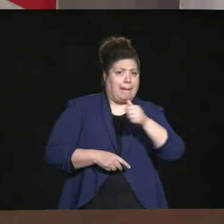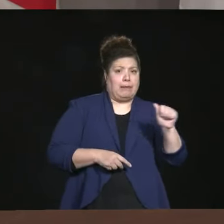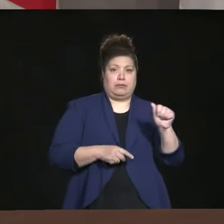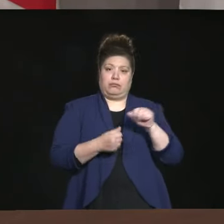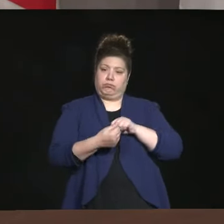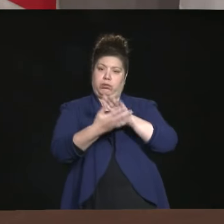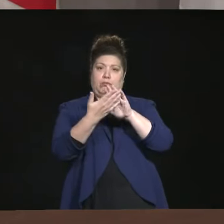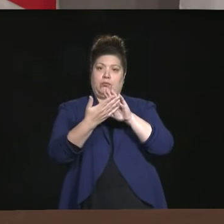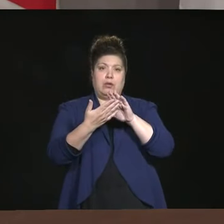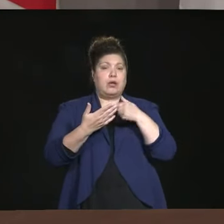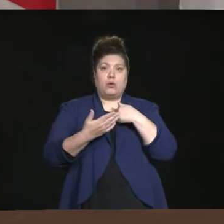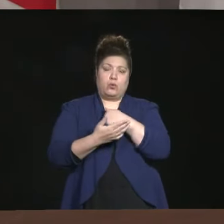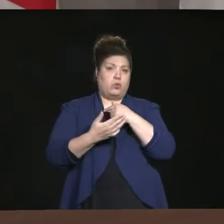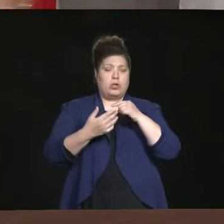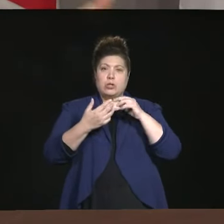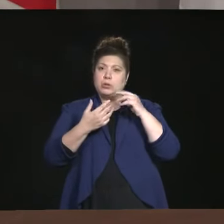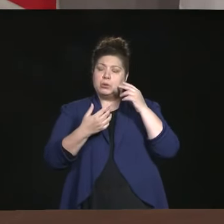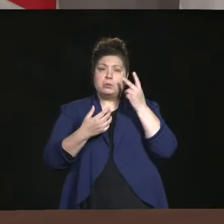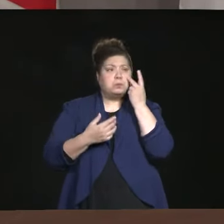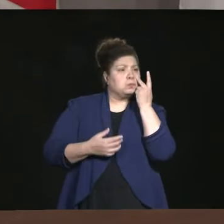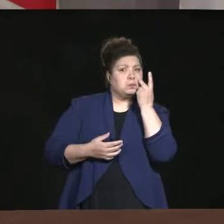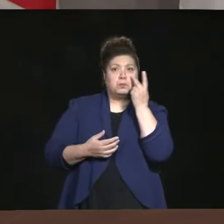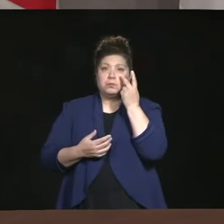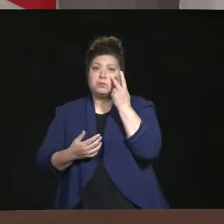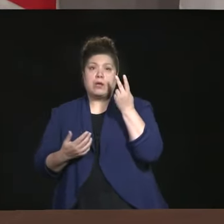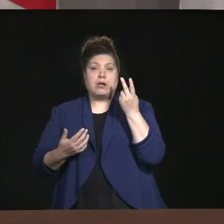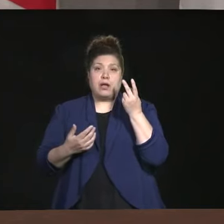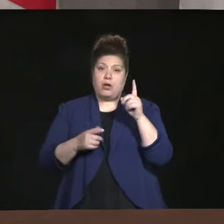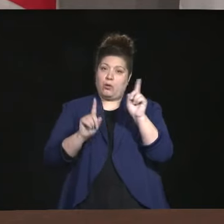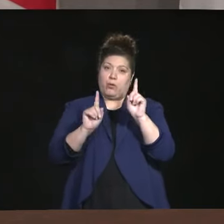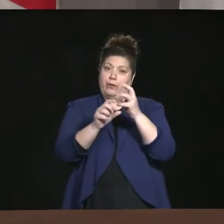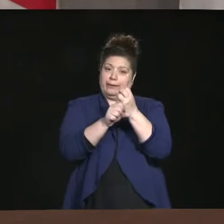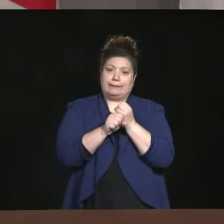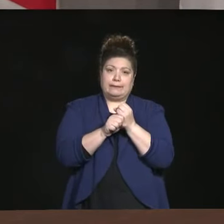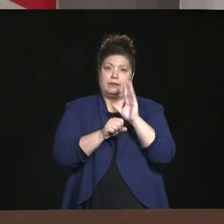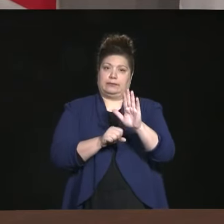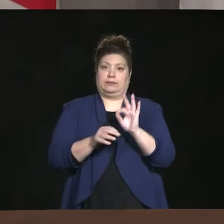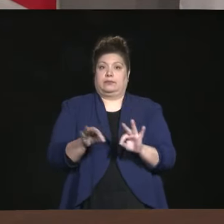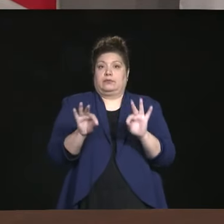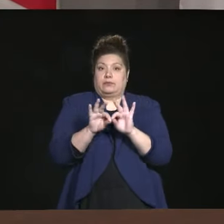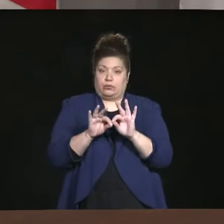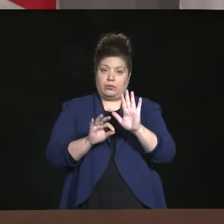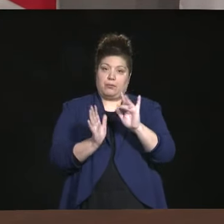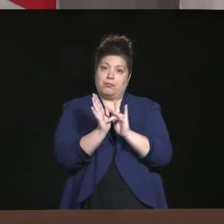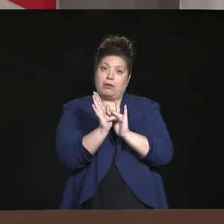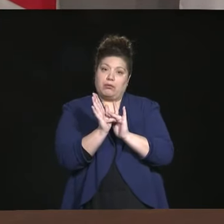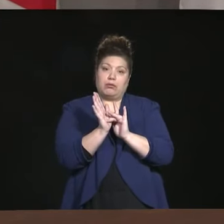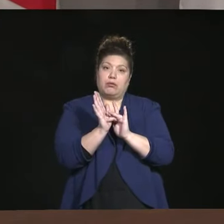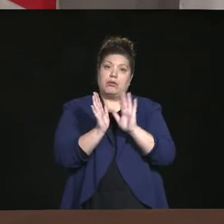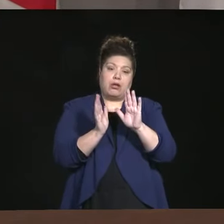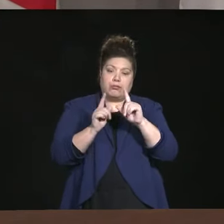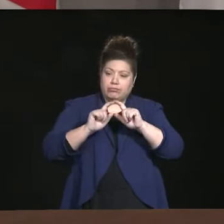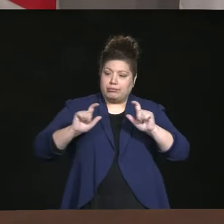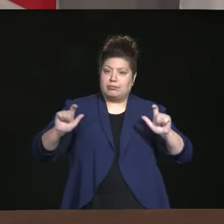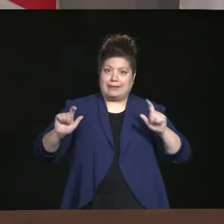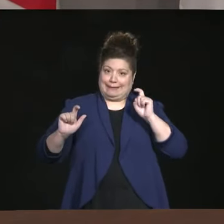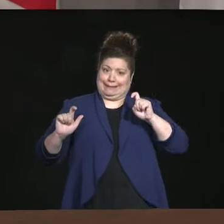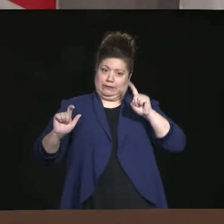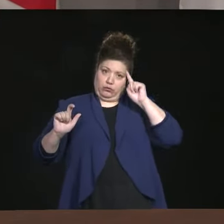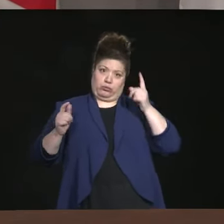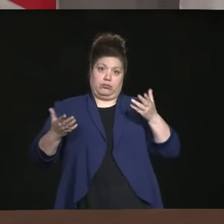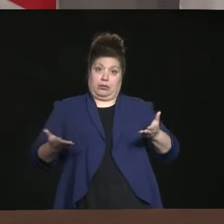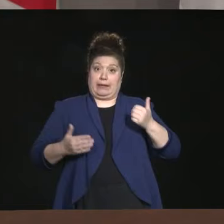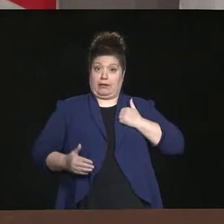all dans le the Canada national, et the dans le essential monde medical pour equipment soutenir for les Canada, provinces and et we're les looking territoires, overseas nos as well travailleurs